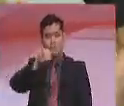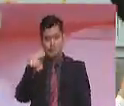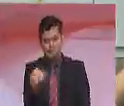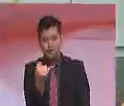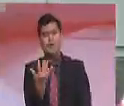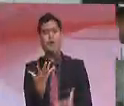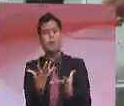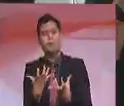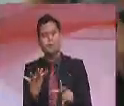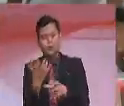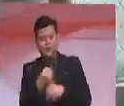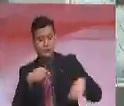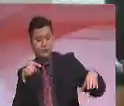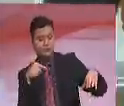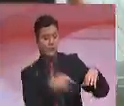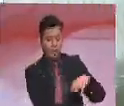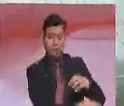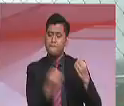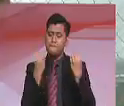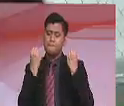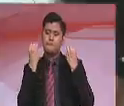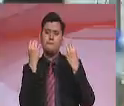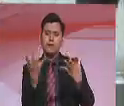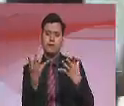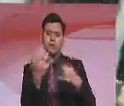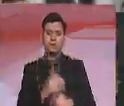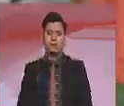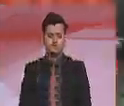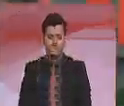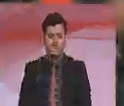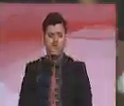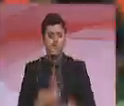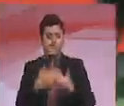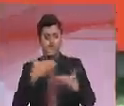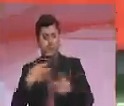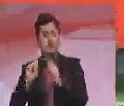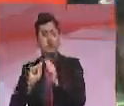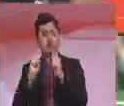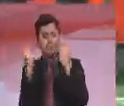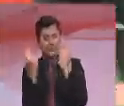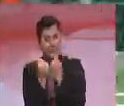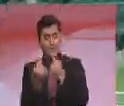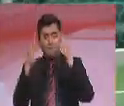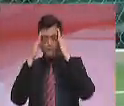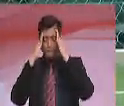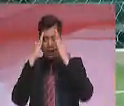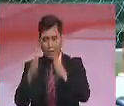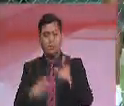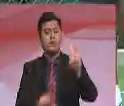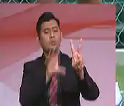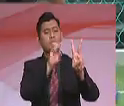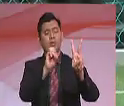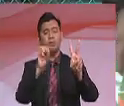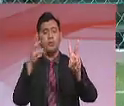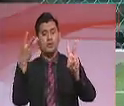minit permainan berbanding ketika bersama kesebelasan utama pasukan Pahang. Beliau menyertai Pahang pada tahun 2016.